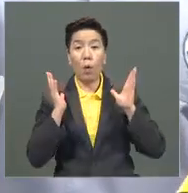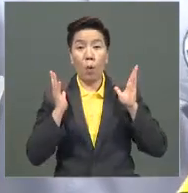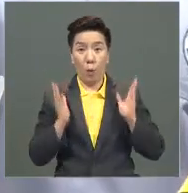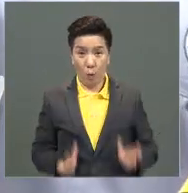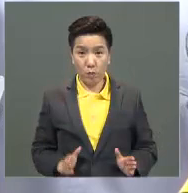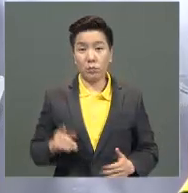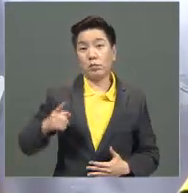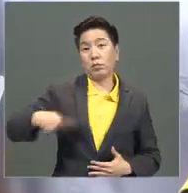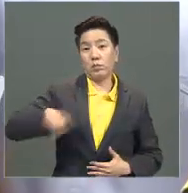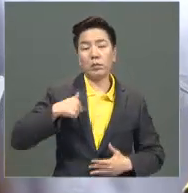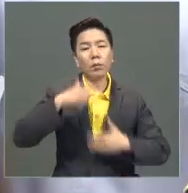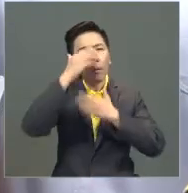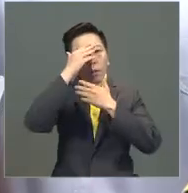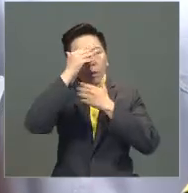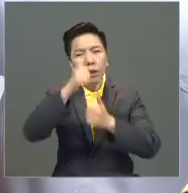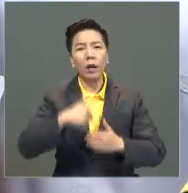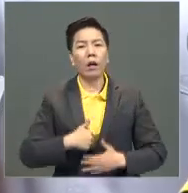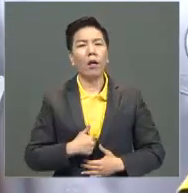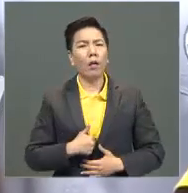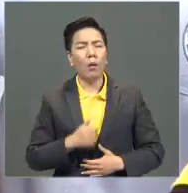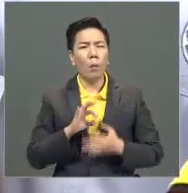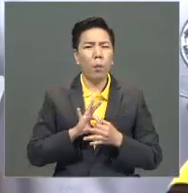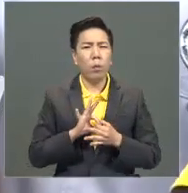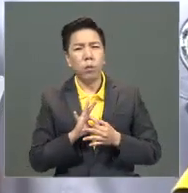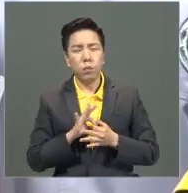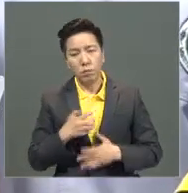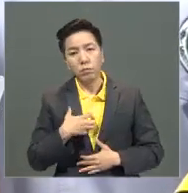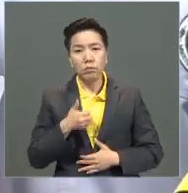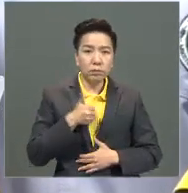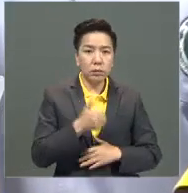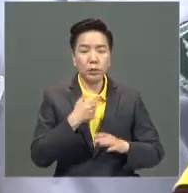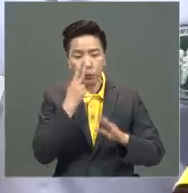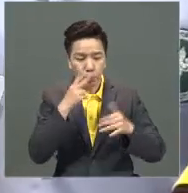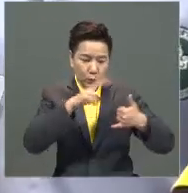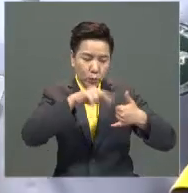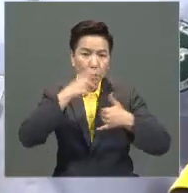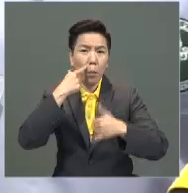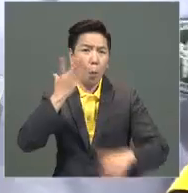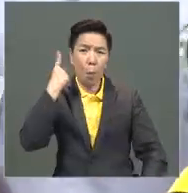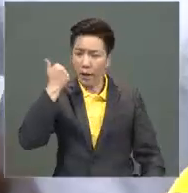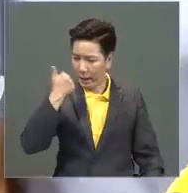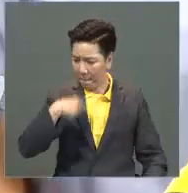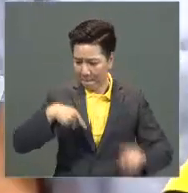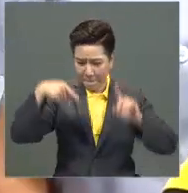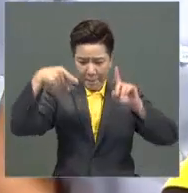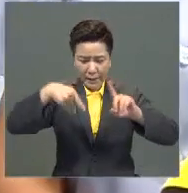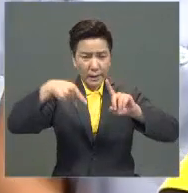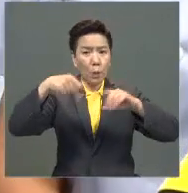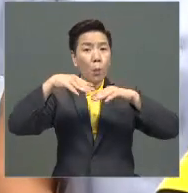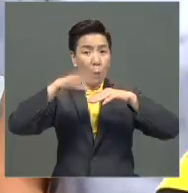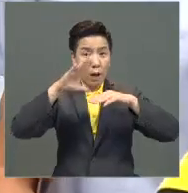นที่สนใจแล้วก็กังวลนะคะก็มาตรวจเมื่อวานนี้เราก็ตรวจไปได้พันกว่ารายนะค